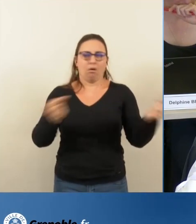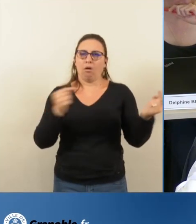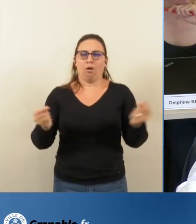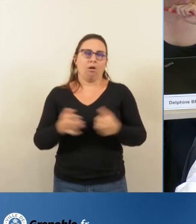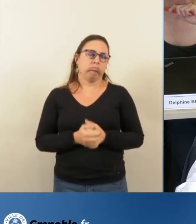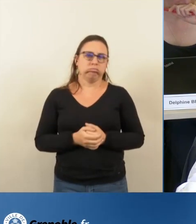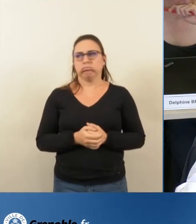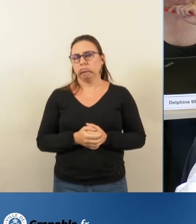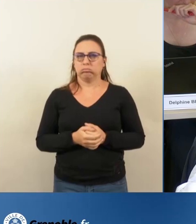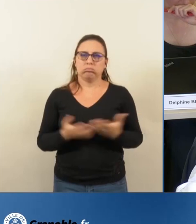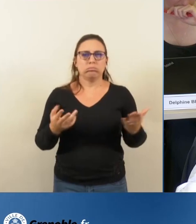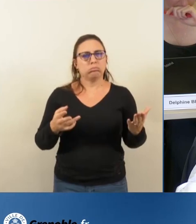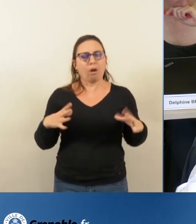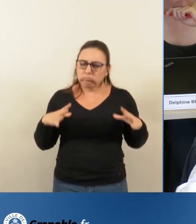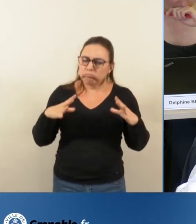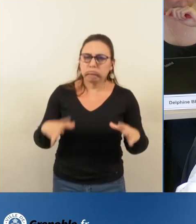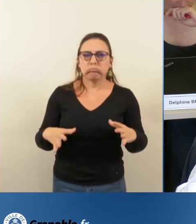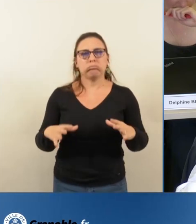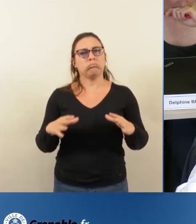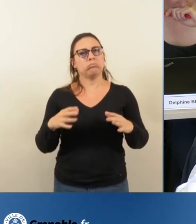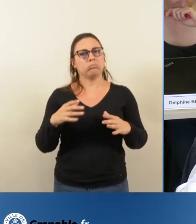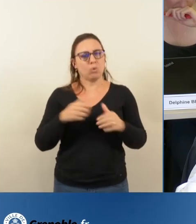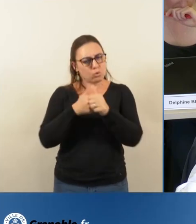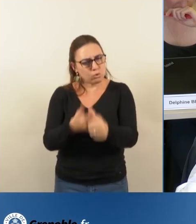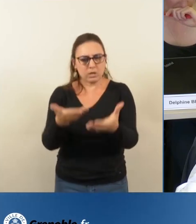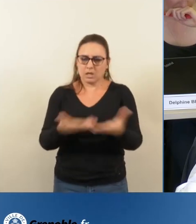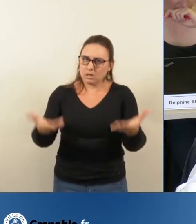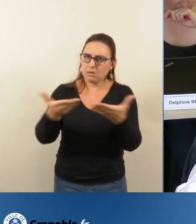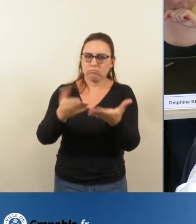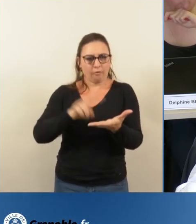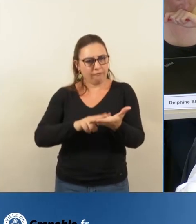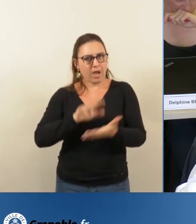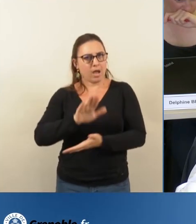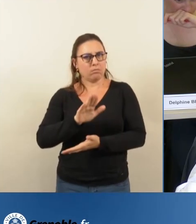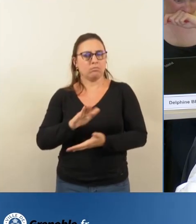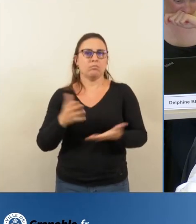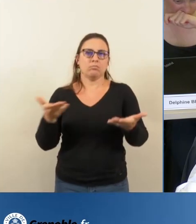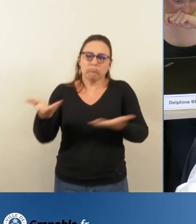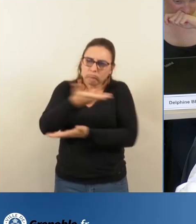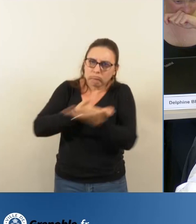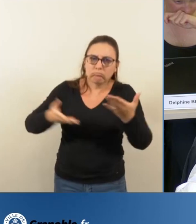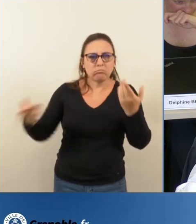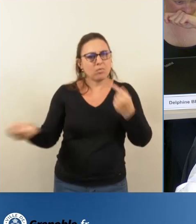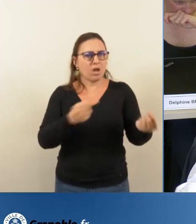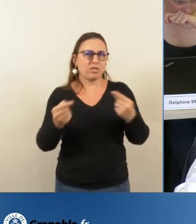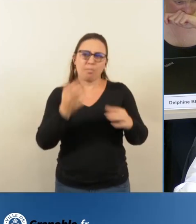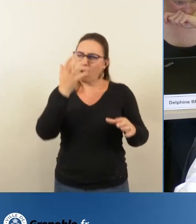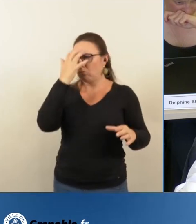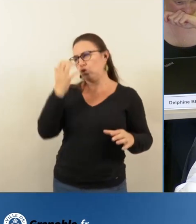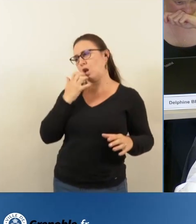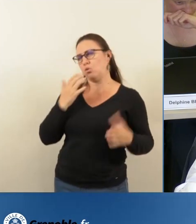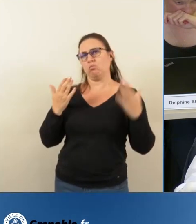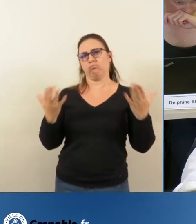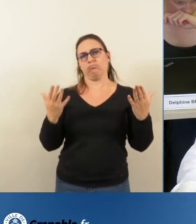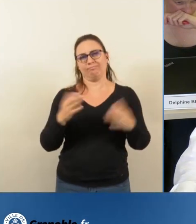reprenons quand même notre réalisme et qu'on puisse avoir un débat mais un débat sur voilà merci